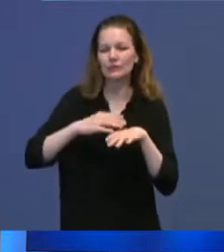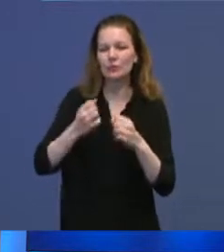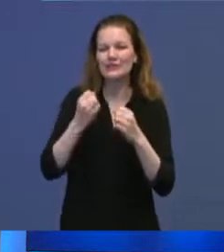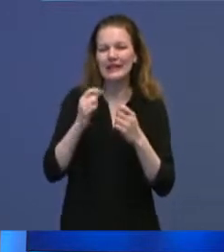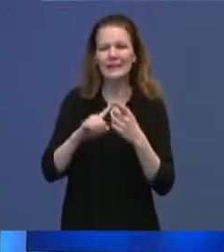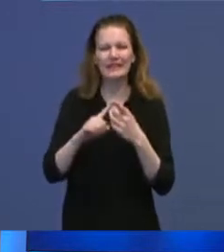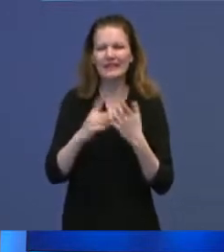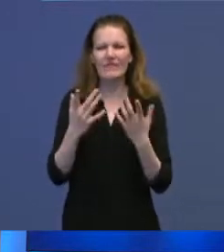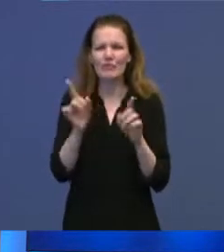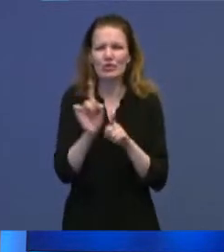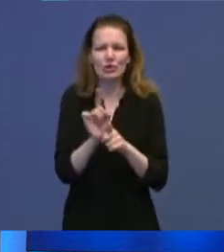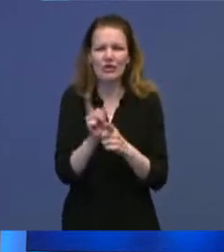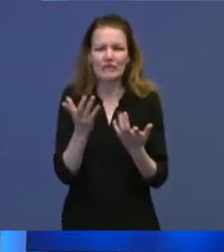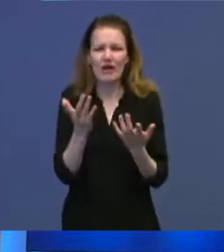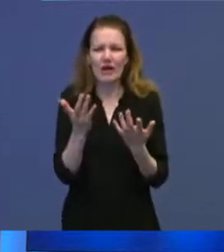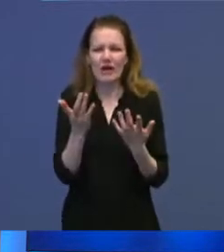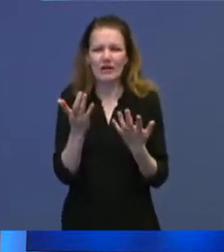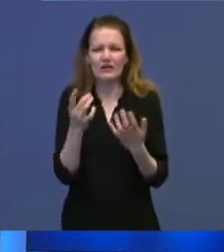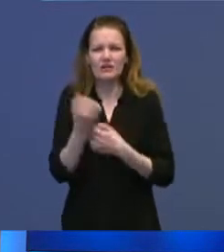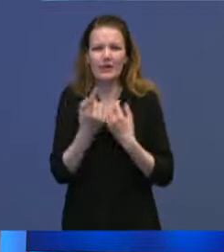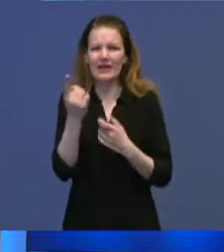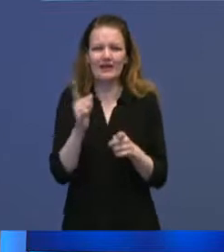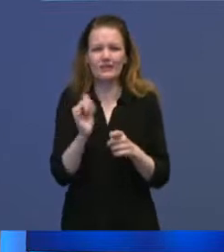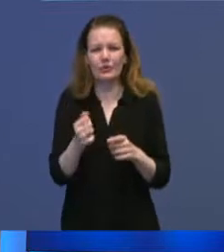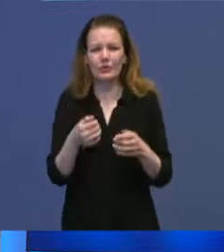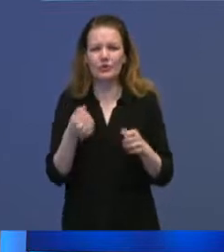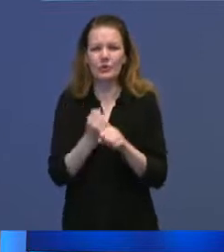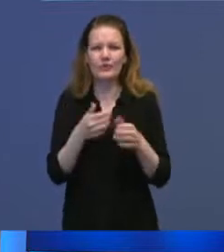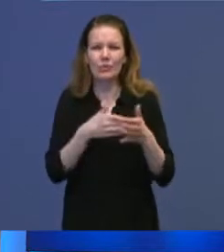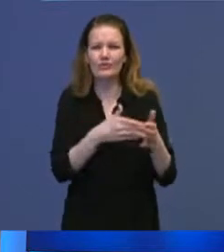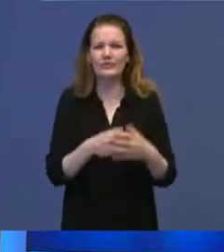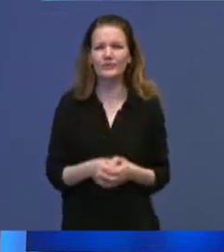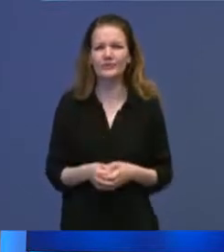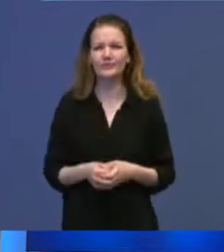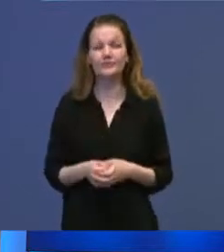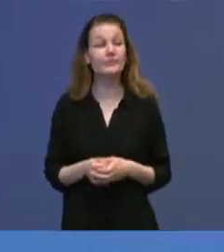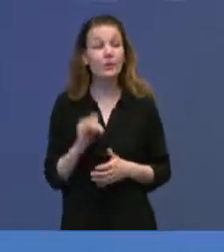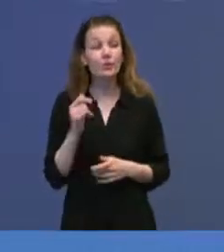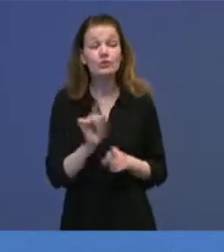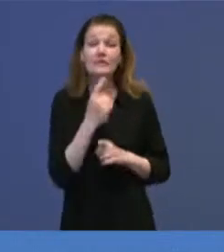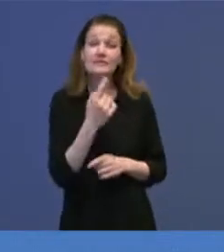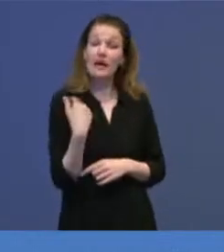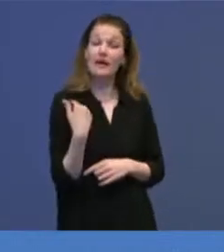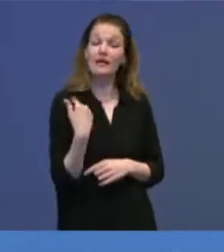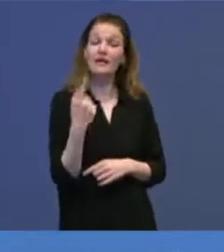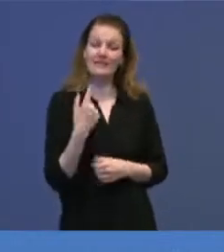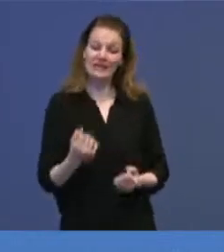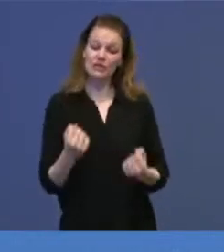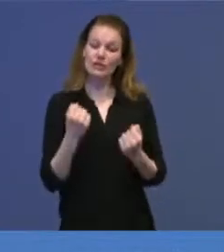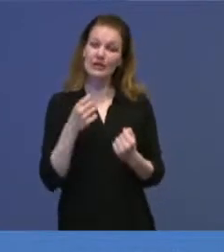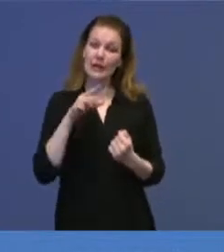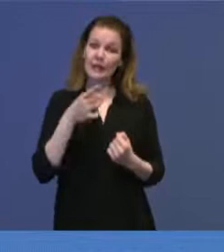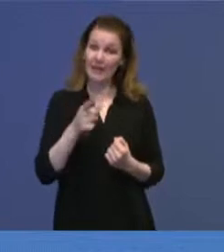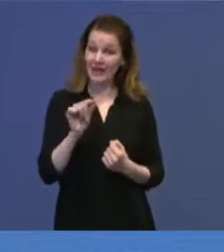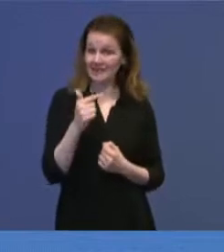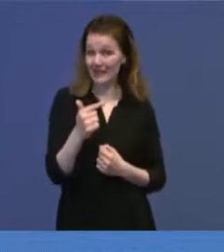for å motvirke den? Som jeg sa, så styrker vi jo nå både PST og Nasjonal